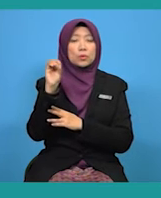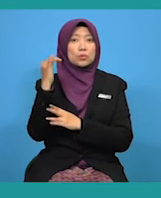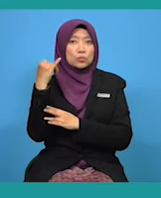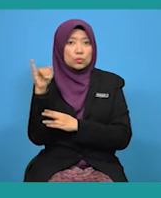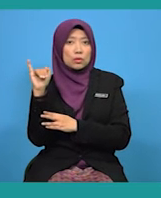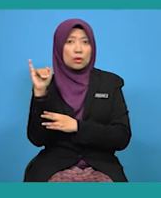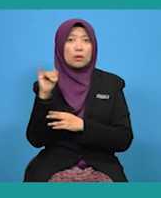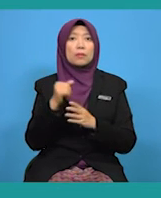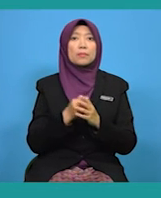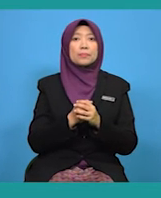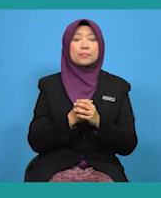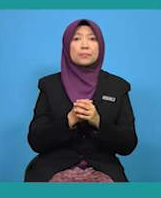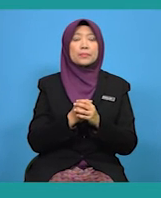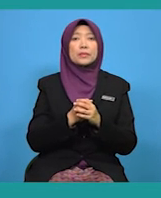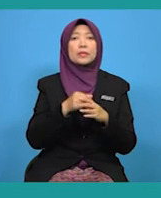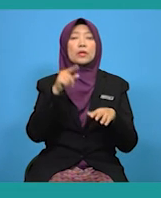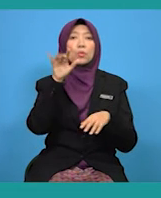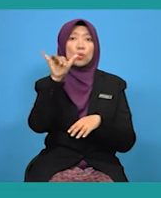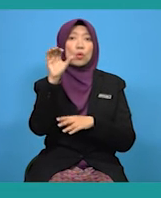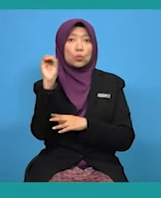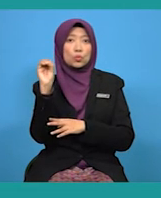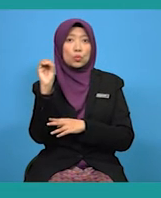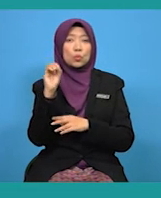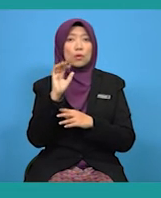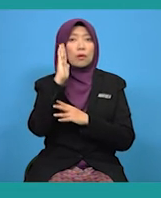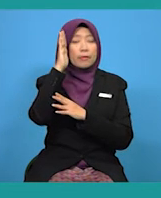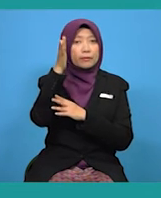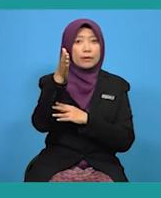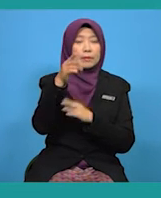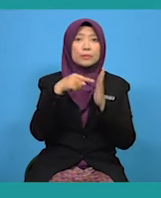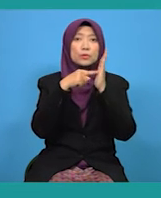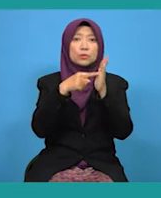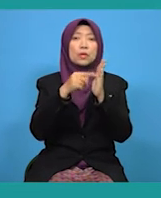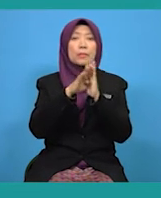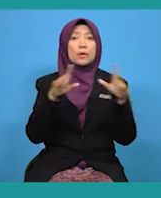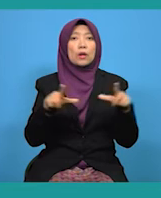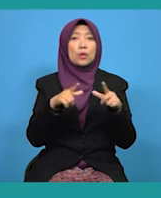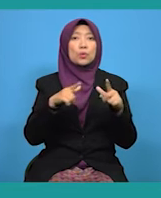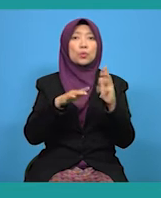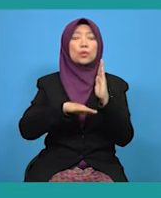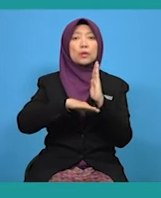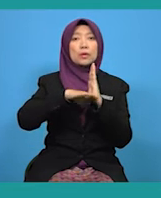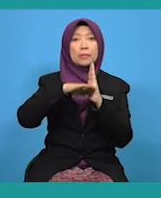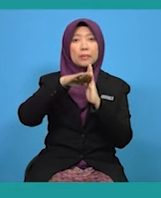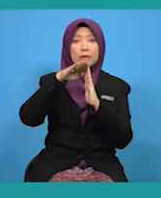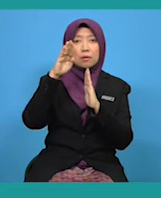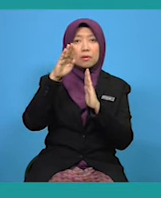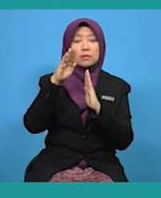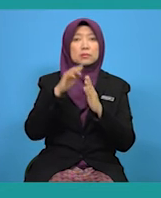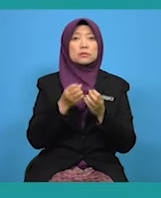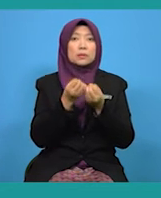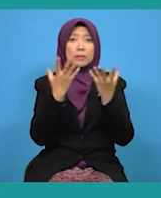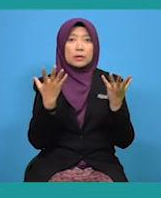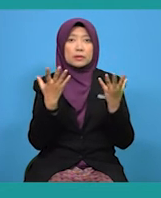6450 juta yaitu Dewi puso akan menunjukkan perilaku lebihan suntikan